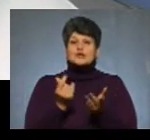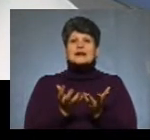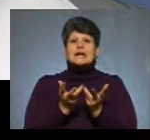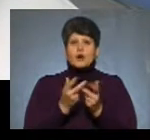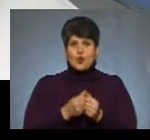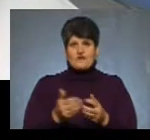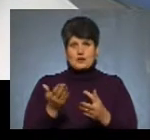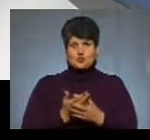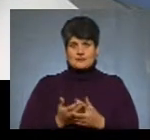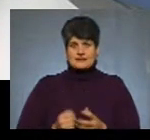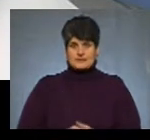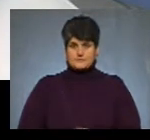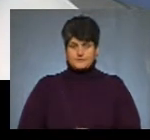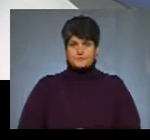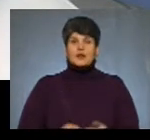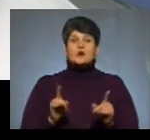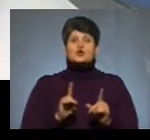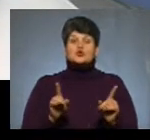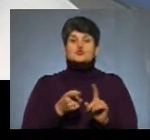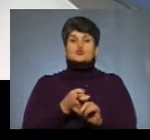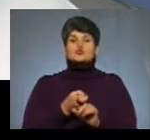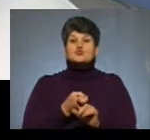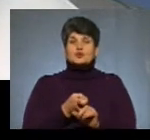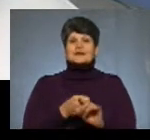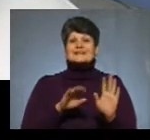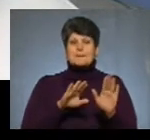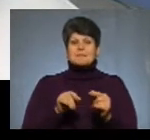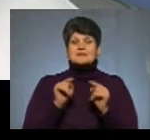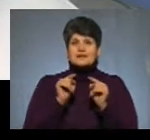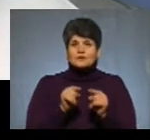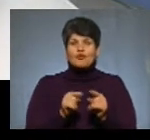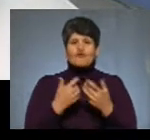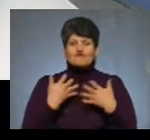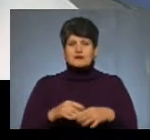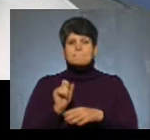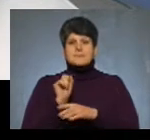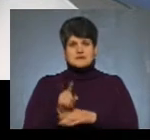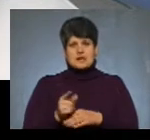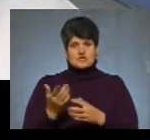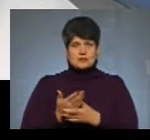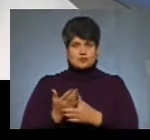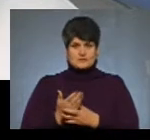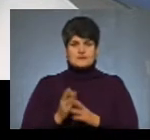субсидії. Що стосується самої, після того, як вже призначена субсидія, як буде